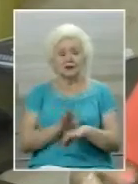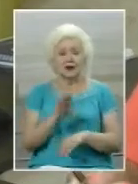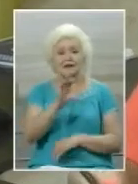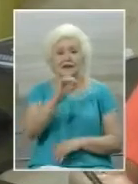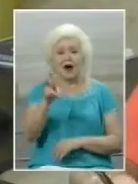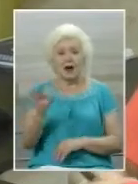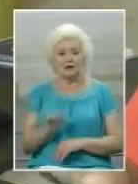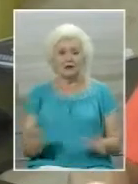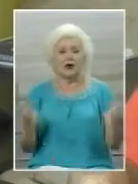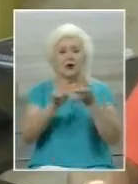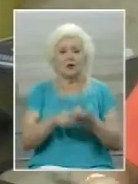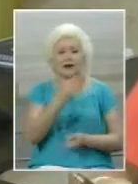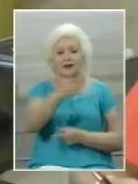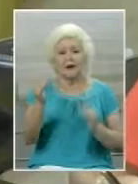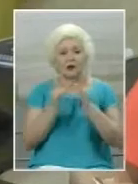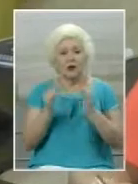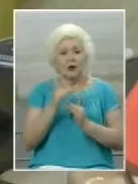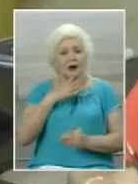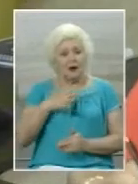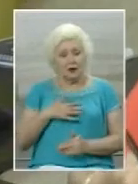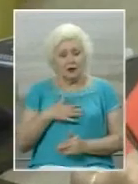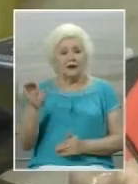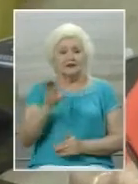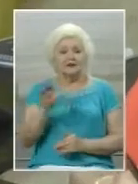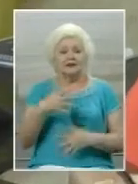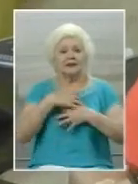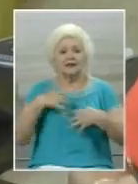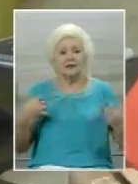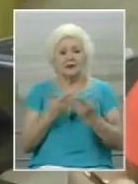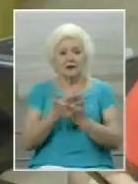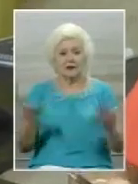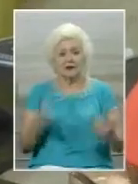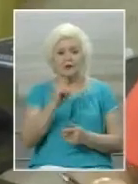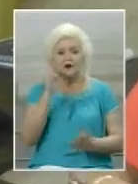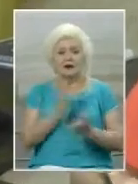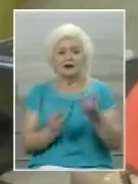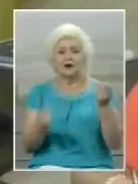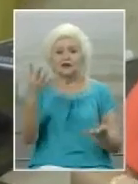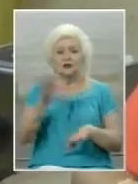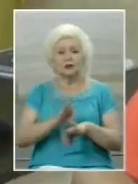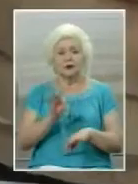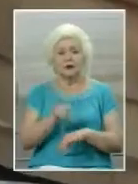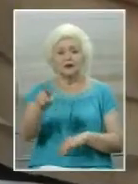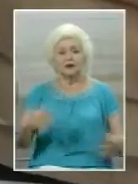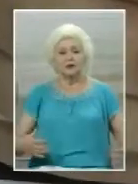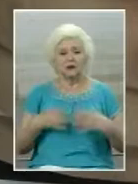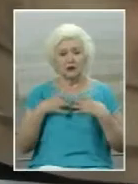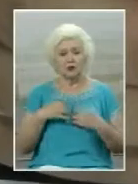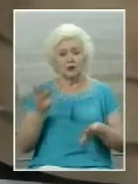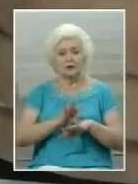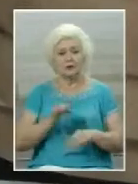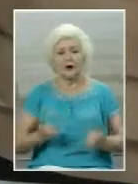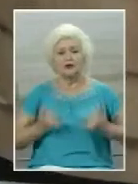сказ. Це контакт ваших домашніх улюбленців з дикими тваринами, які є джерелом захворювання на цю страшну хворобу.